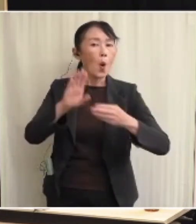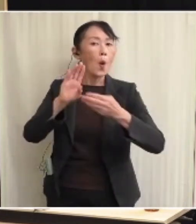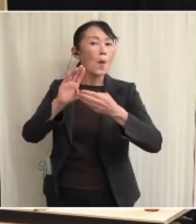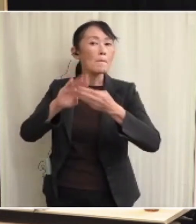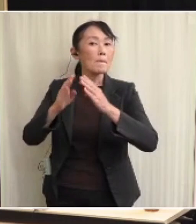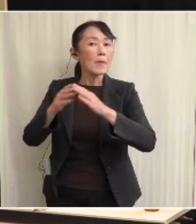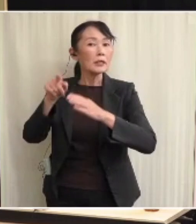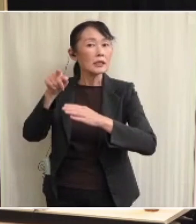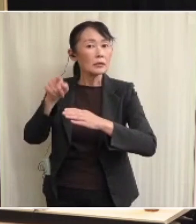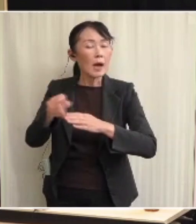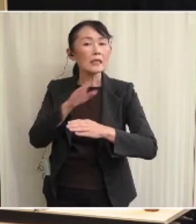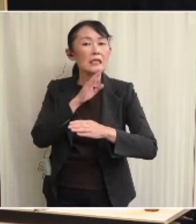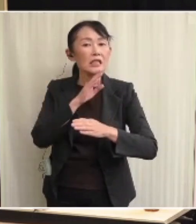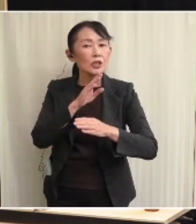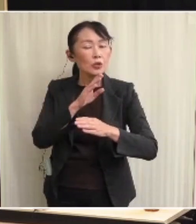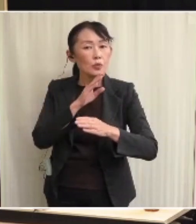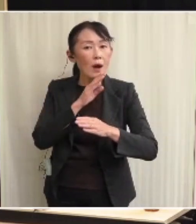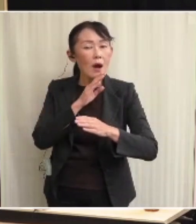度かやらせていただいております。